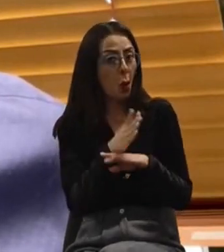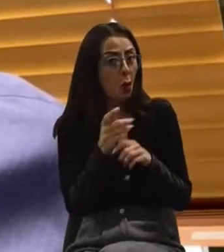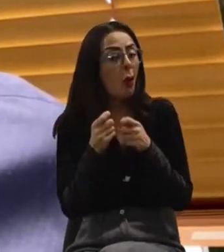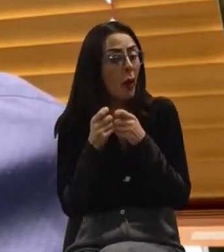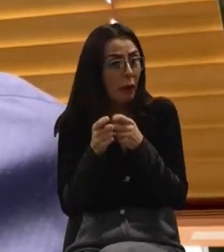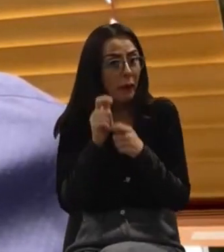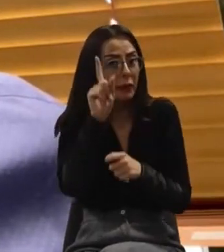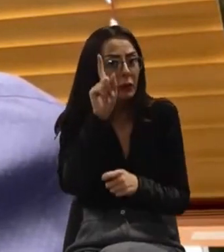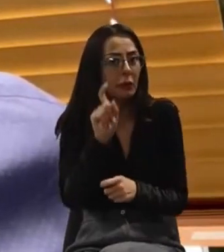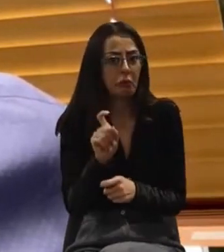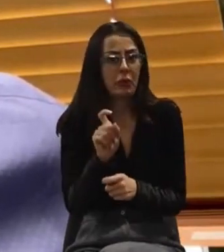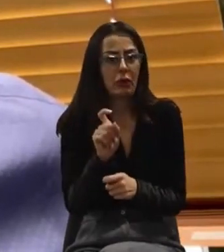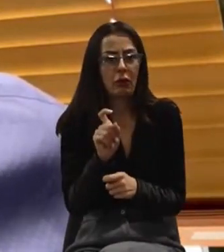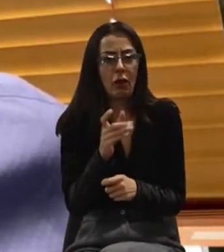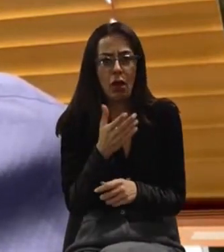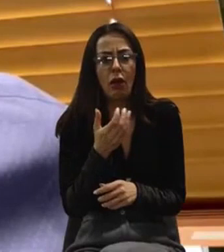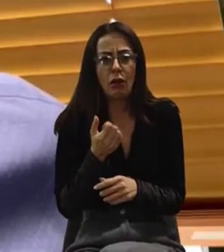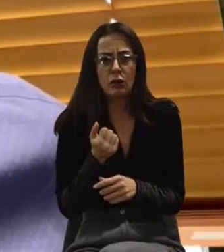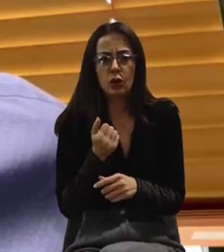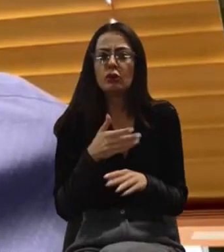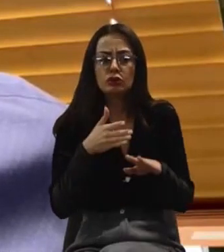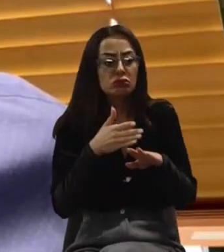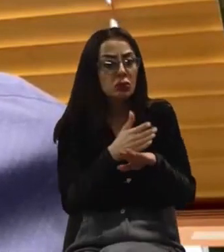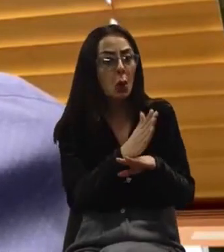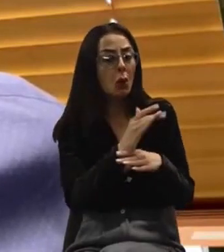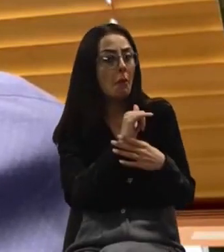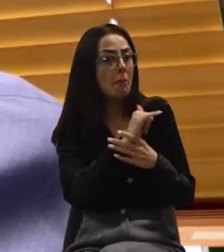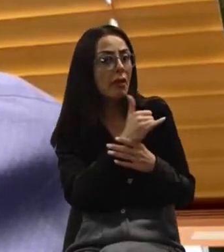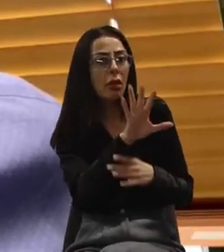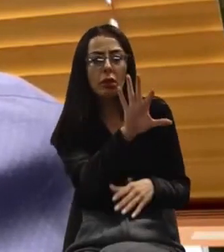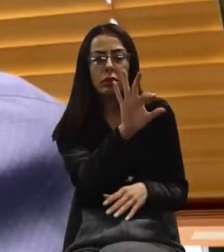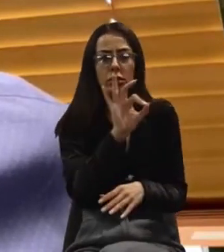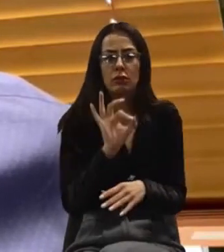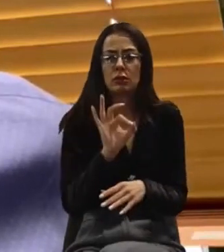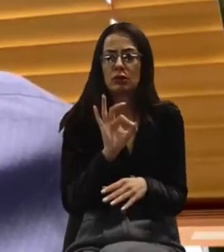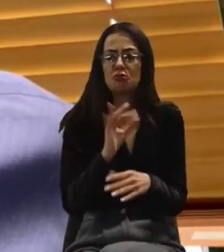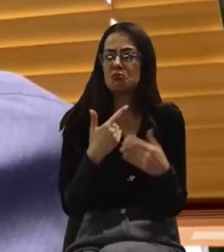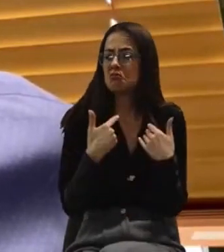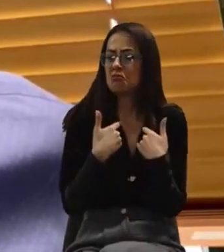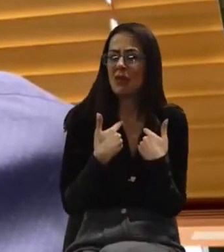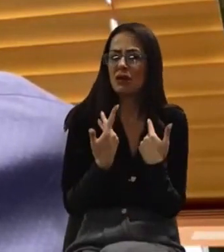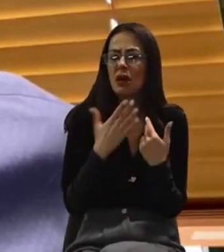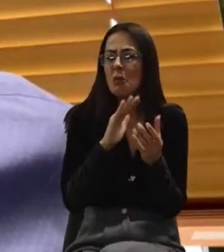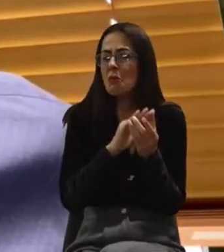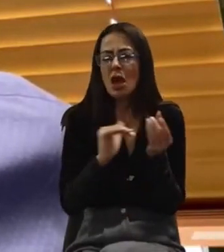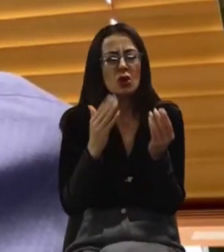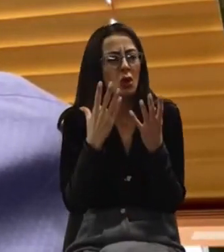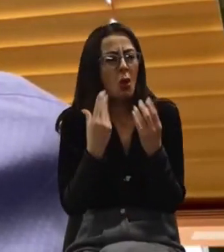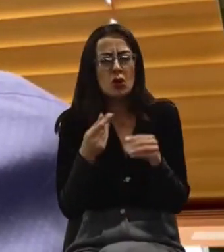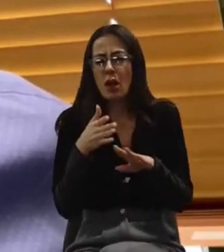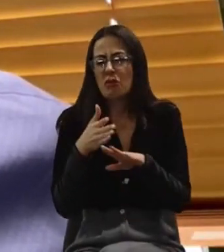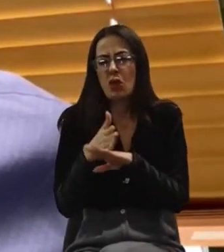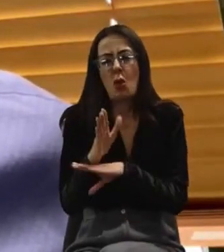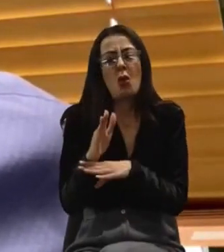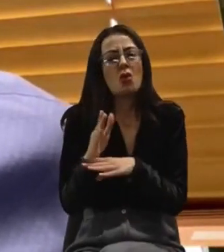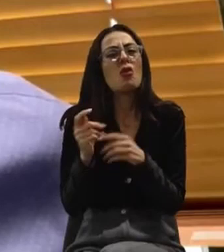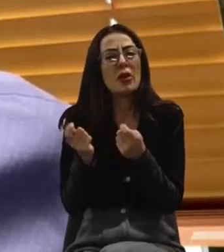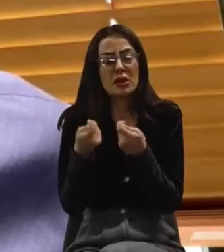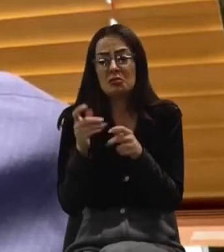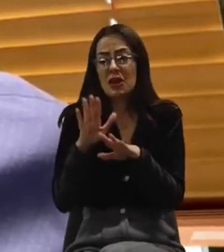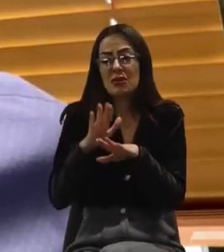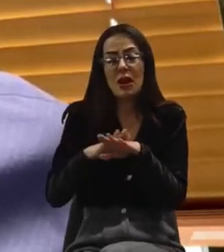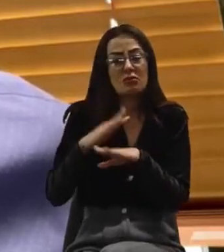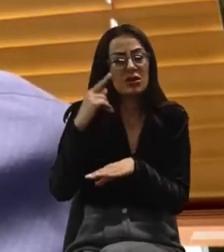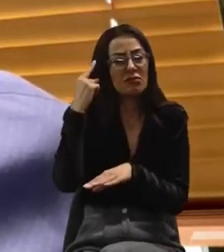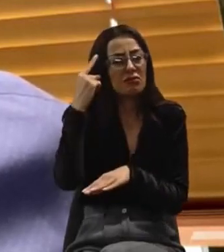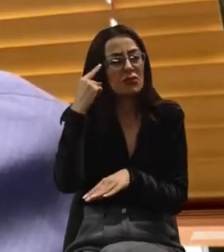Yani doğru bir meslek mi seçtim doğru işimi yapacağım acaba şunu